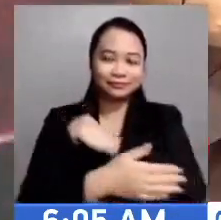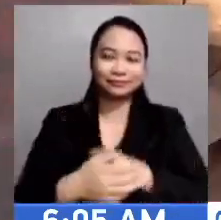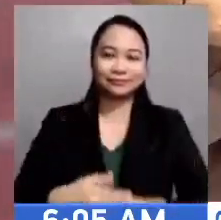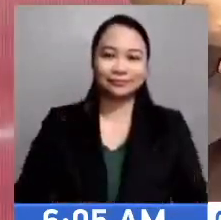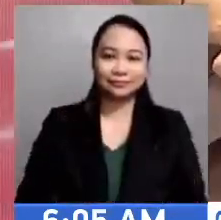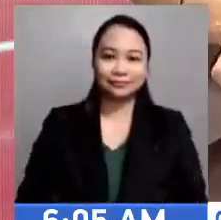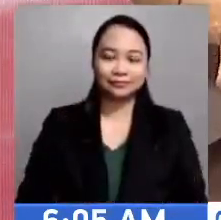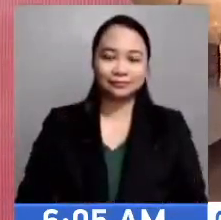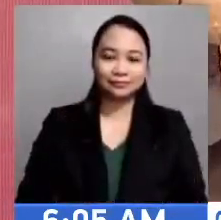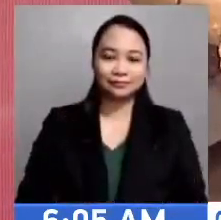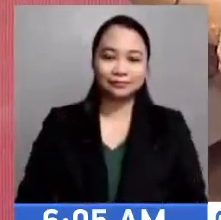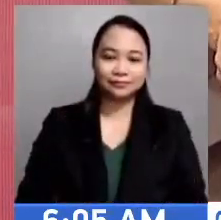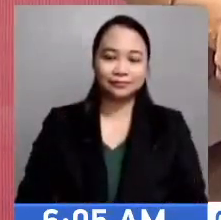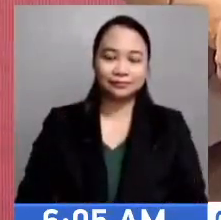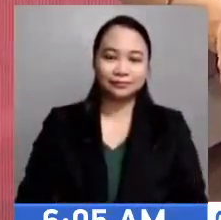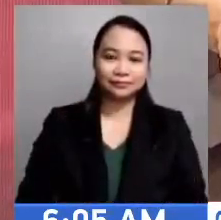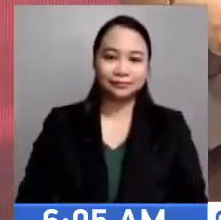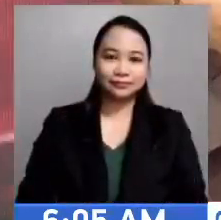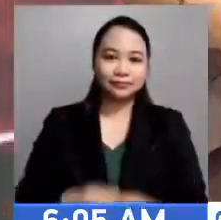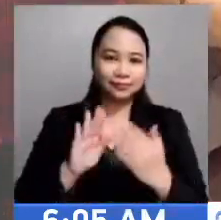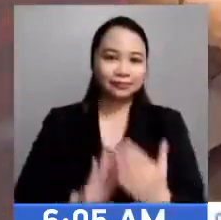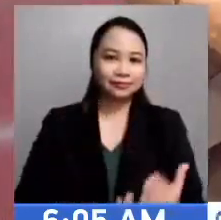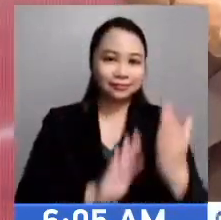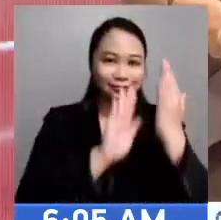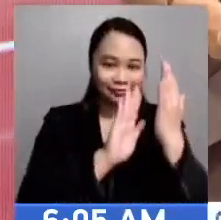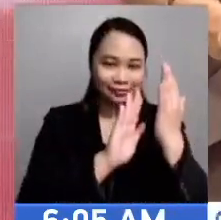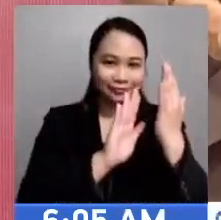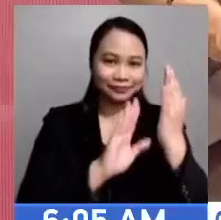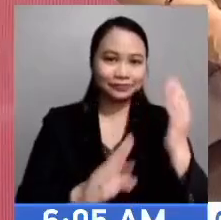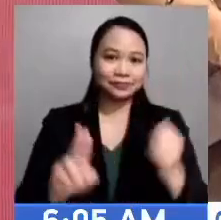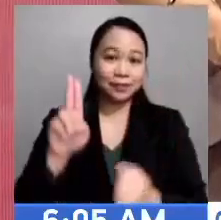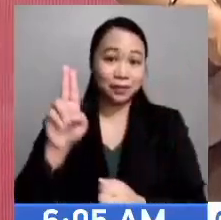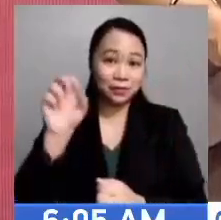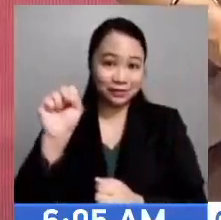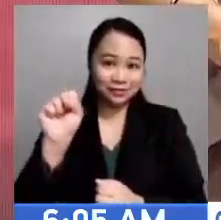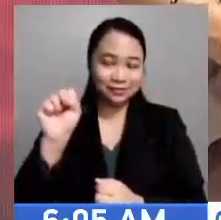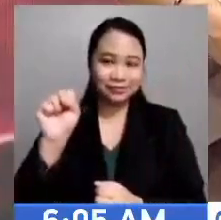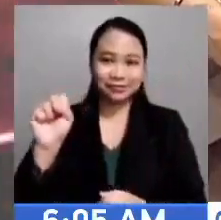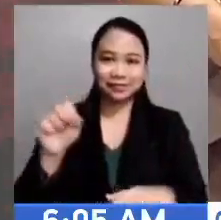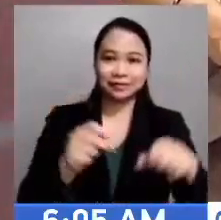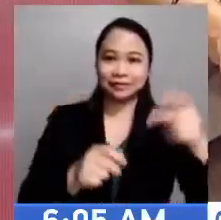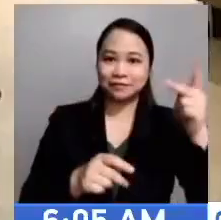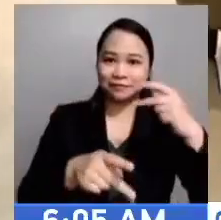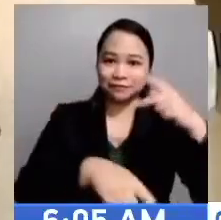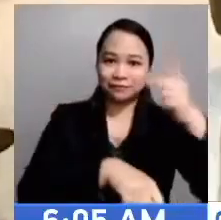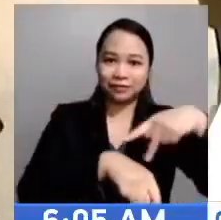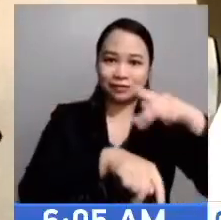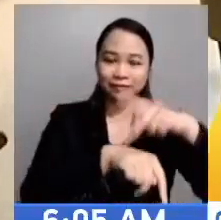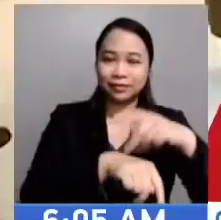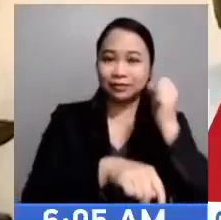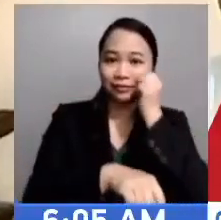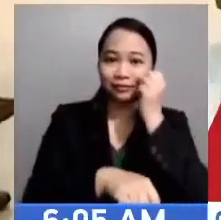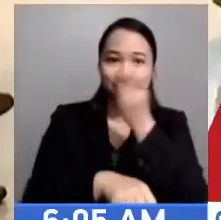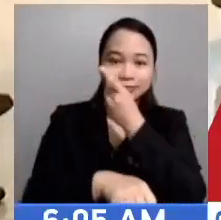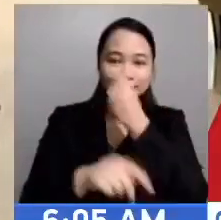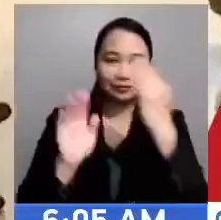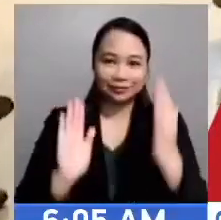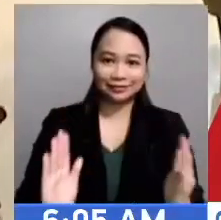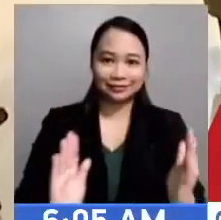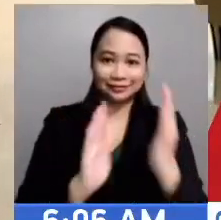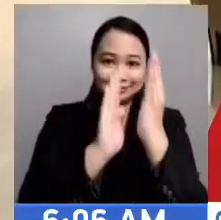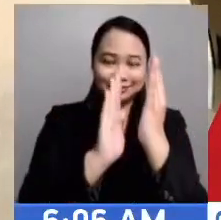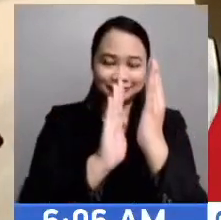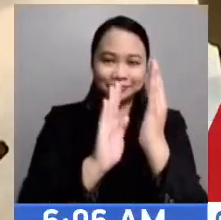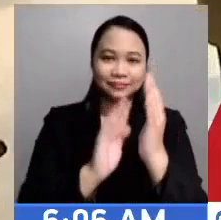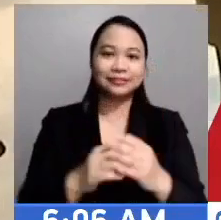Nagkaharap din sa U.S. Vice President Kamala Harris at Vice President Sara Duterte. Gaya na nasabi ni Harris kay Pangulong Marcos, tiniyak din